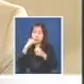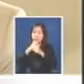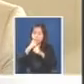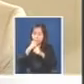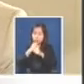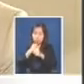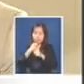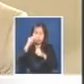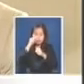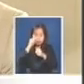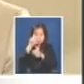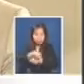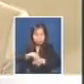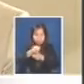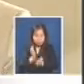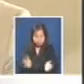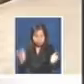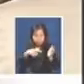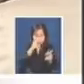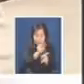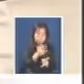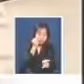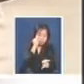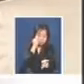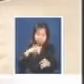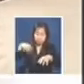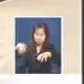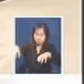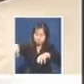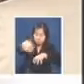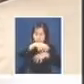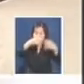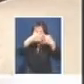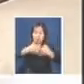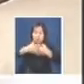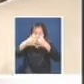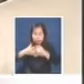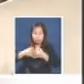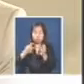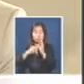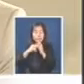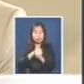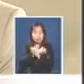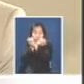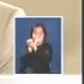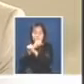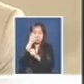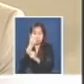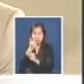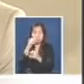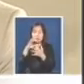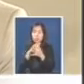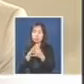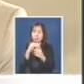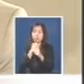ของเขื่อนในรอบนิคมอุตสาหกรรมเพื่อให้มีให้เห็นว่าในเรื่องของรูปธรรมนั้นสามารถที่จะปกป้องในเรื่องของพื้นที่อุตสาห